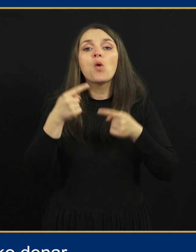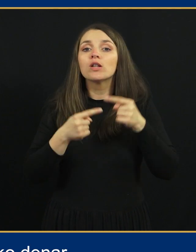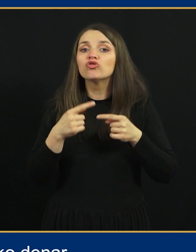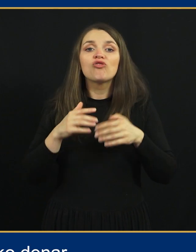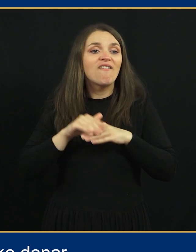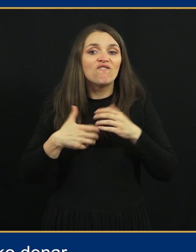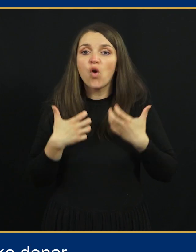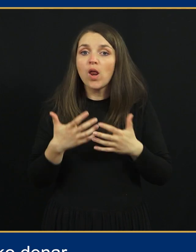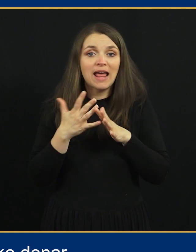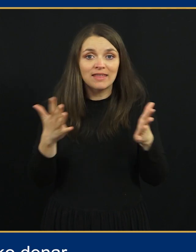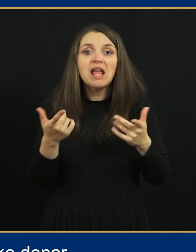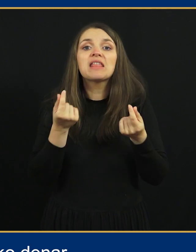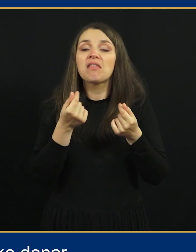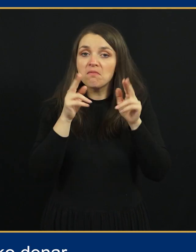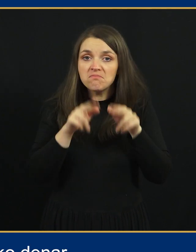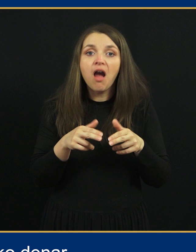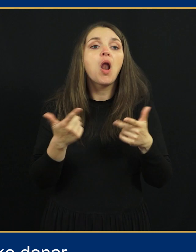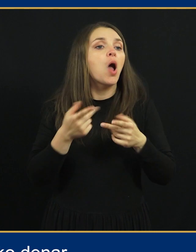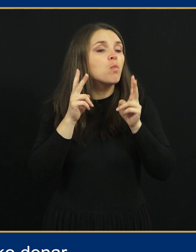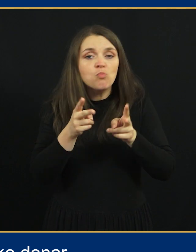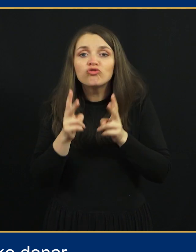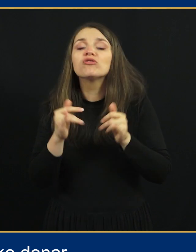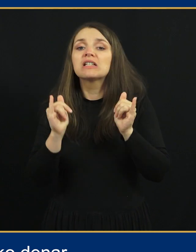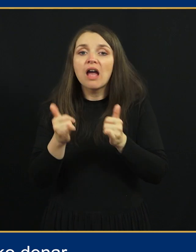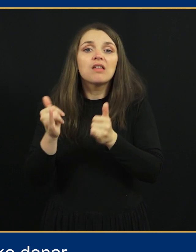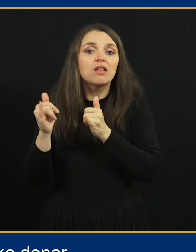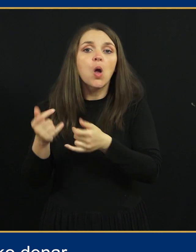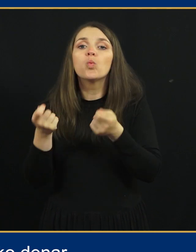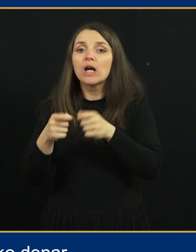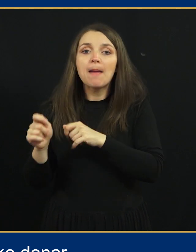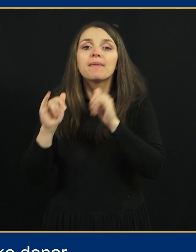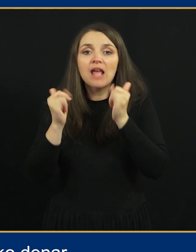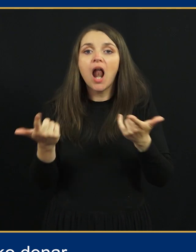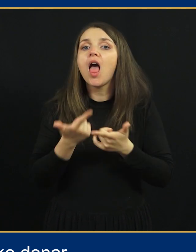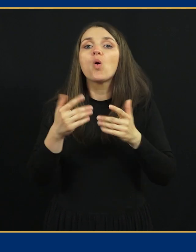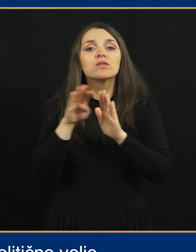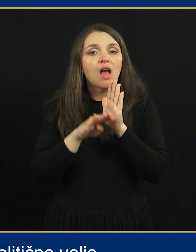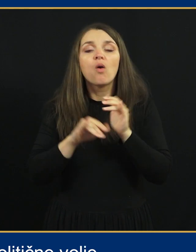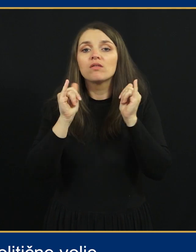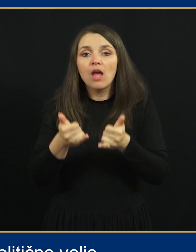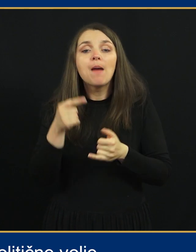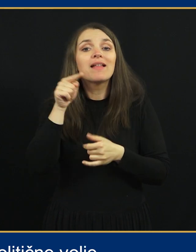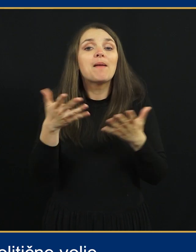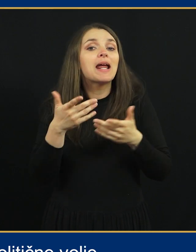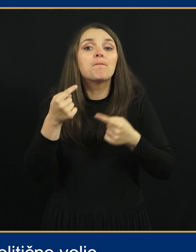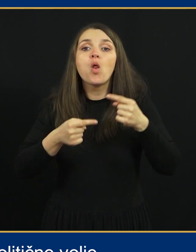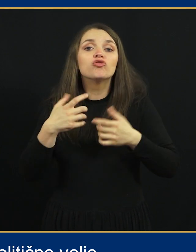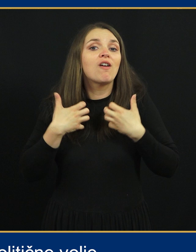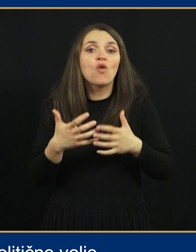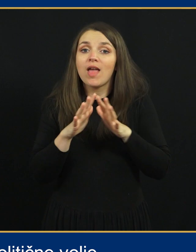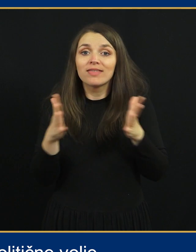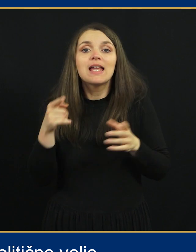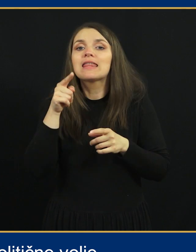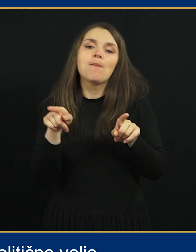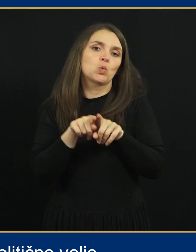kjer politične volje ni, je lahko denar, so lahko možnosti, so lahko ukrepi, je lahko zakon in seveda tam, kjer